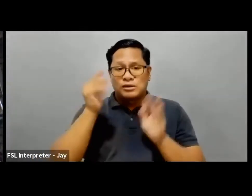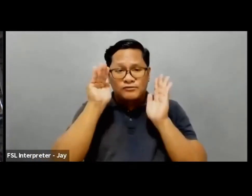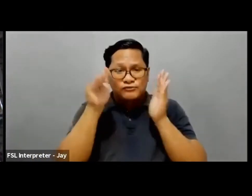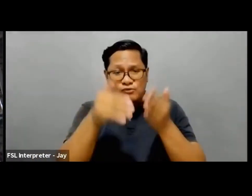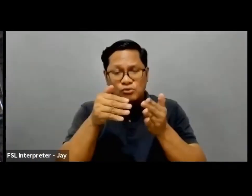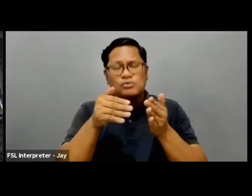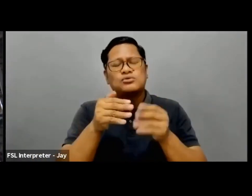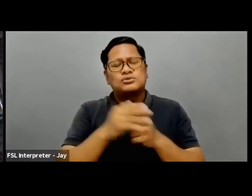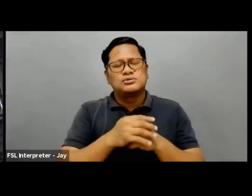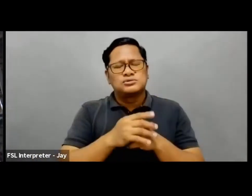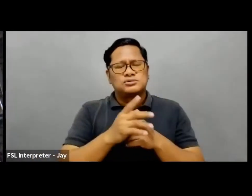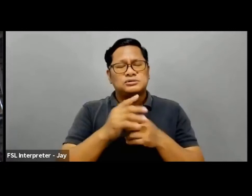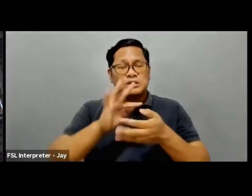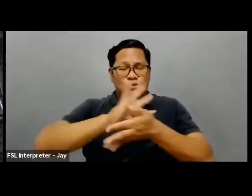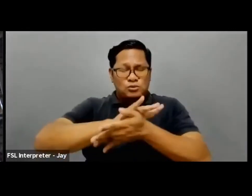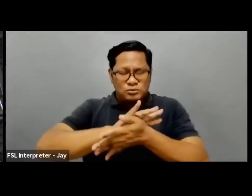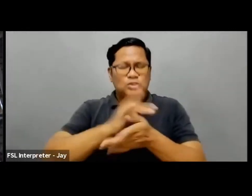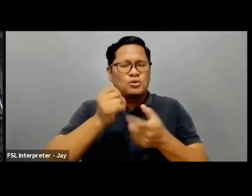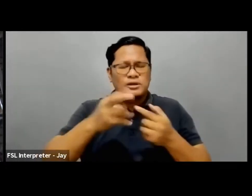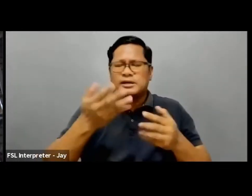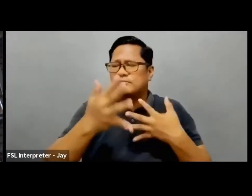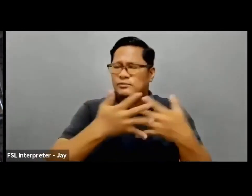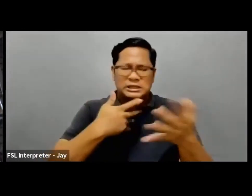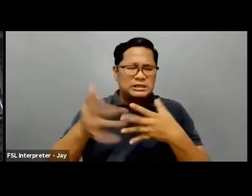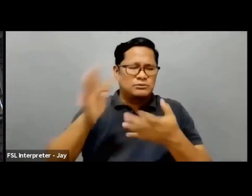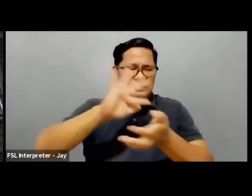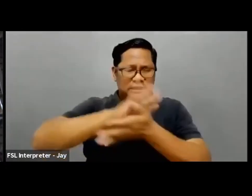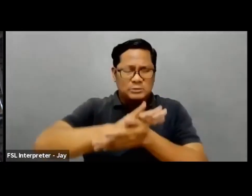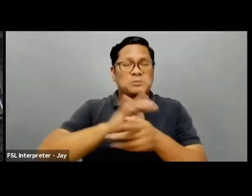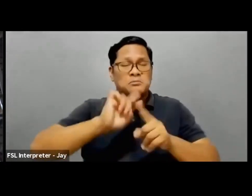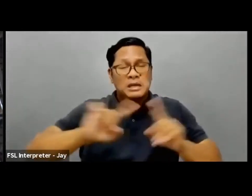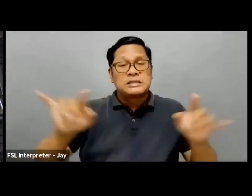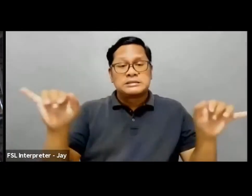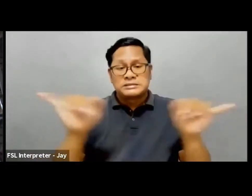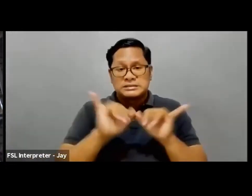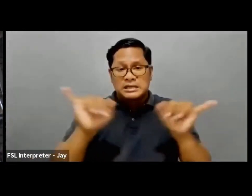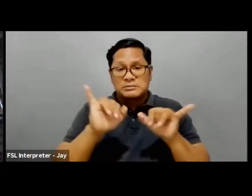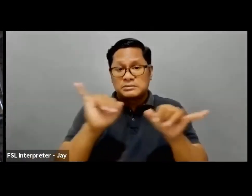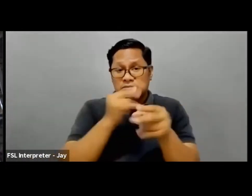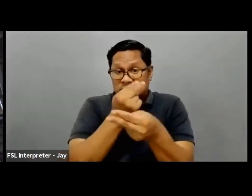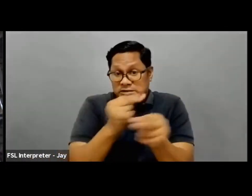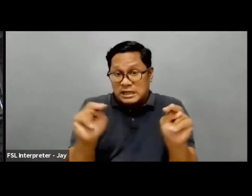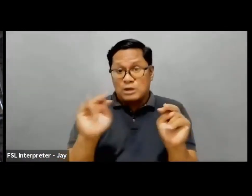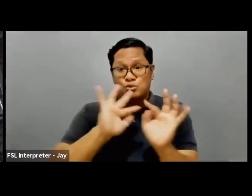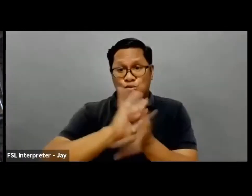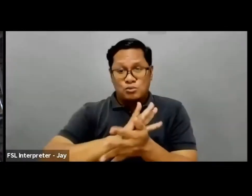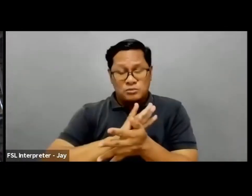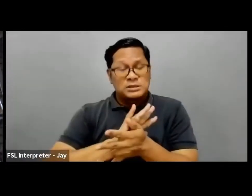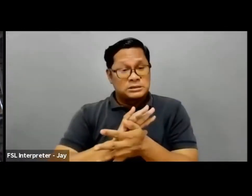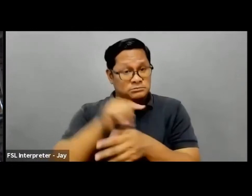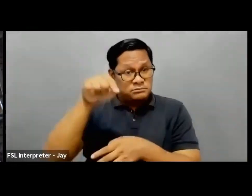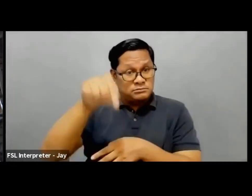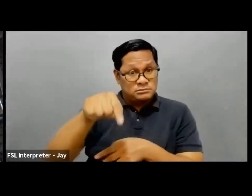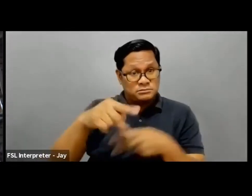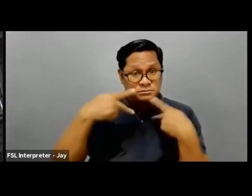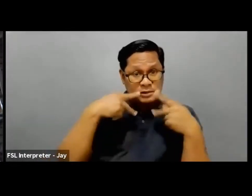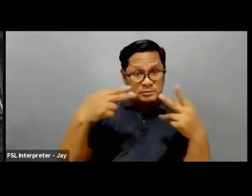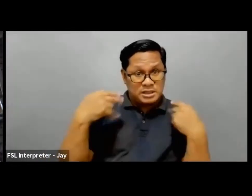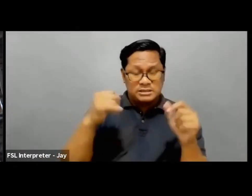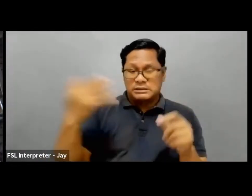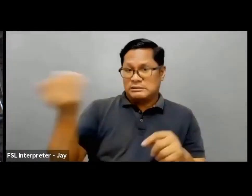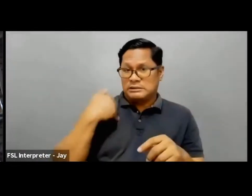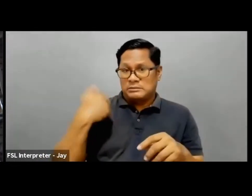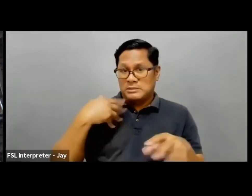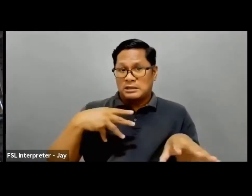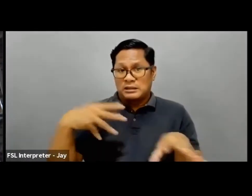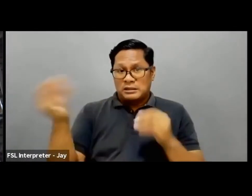tayo sa COVID o anumang pandemya, kung hindi, pati po yung mga non-COVID na kaso natin ngayon sa public health na hindi naman nawawala. In